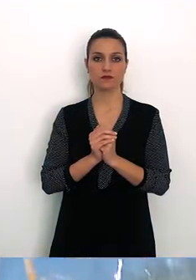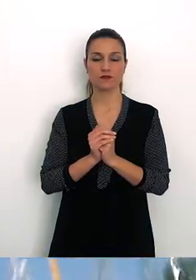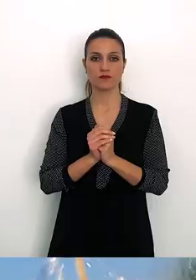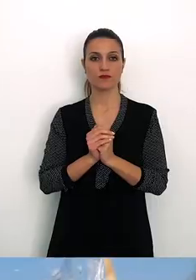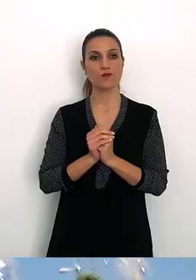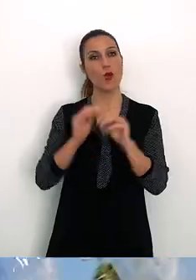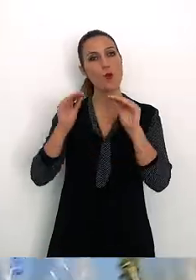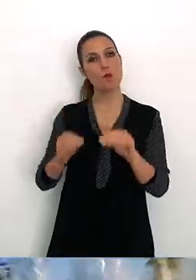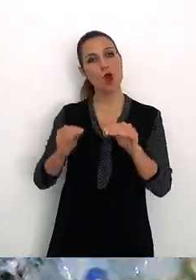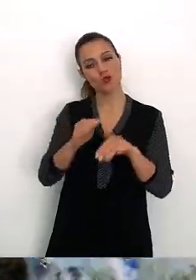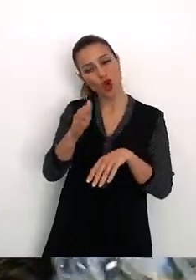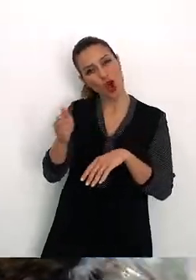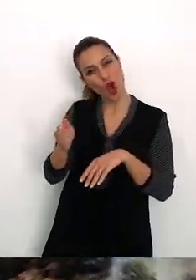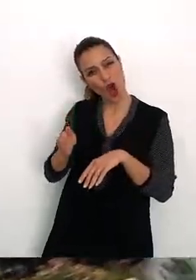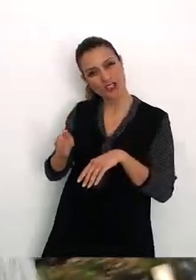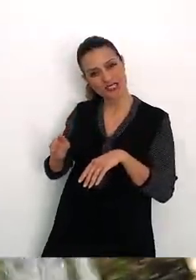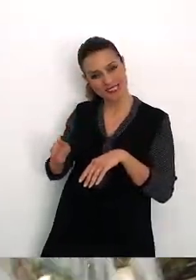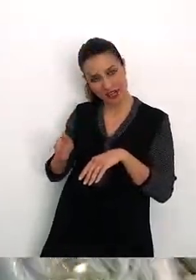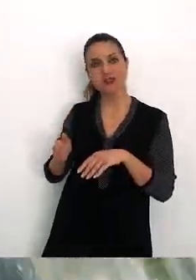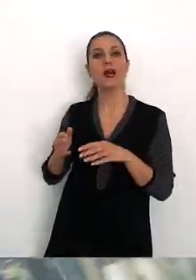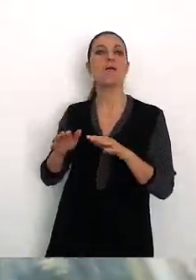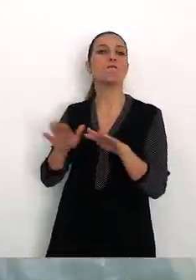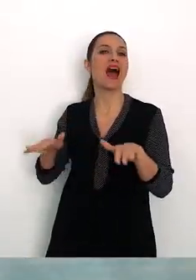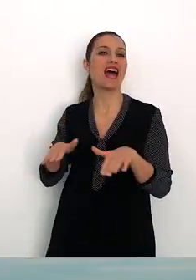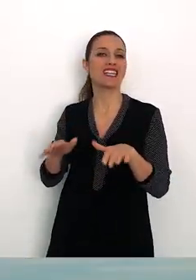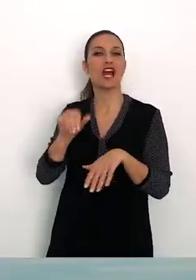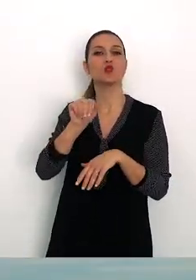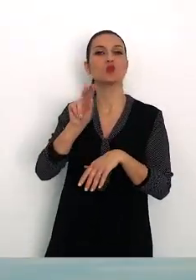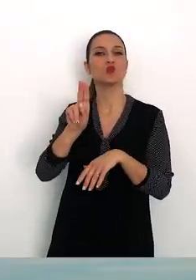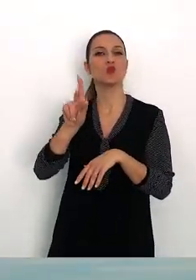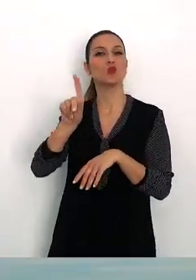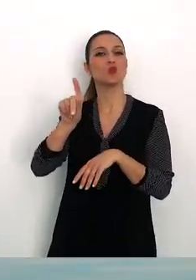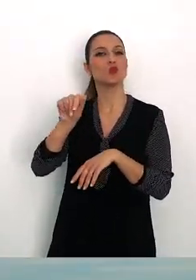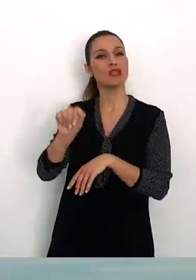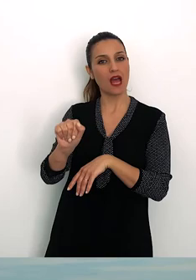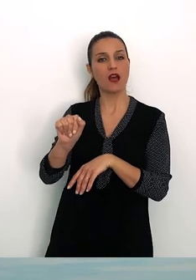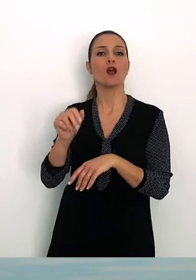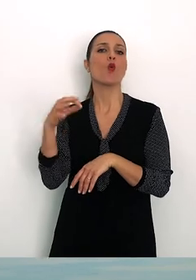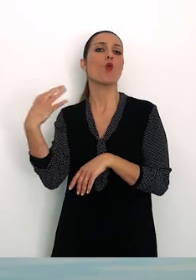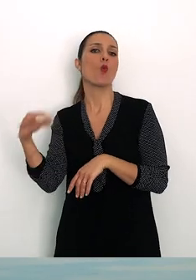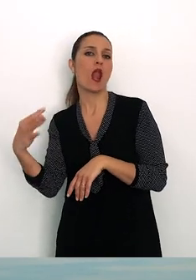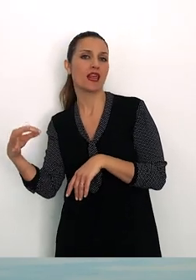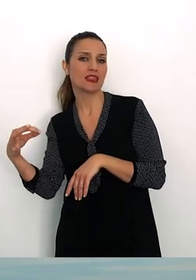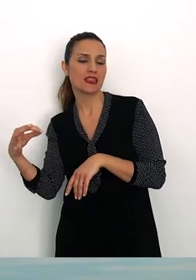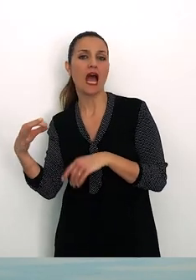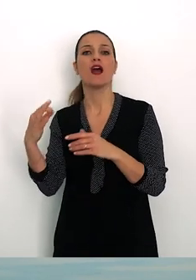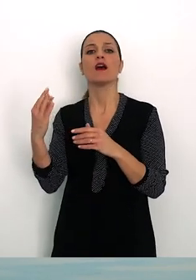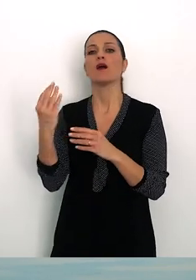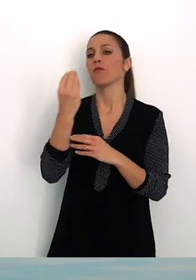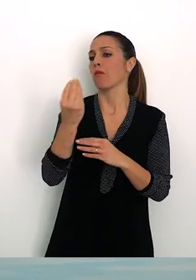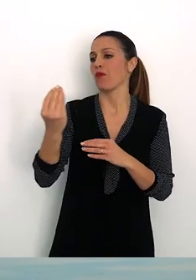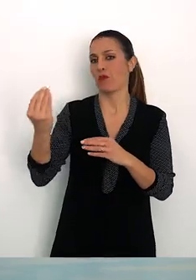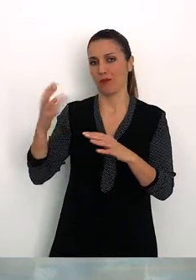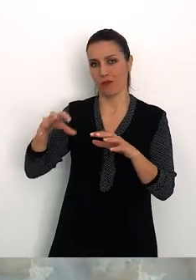Tipico avamposto costiero, la marina di Torre Suda rappresenta un interessante aggregato urbano per la qualità architettonica dei